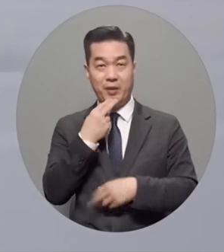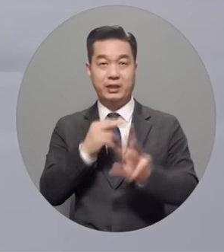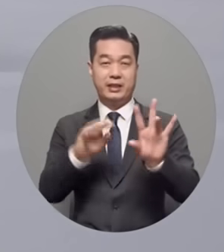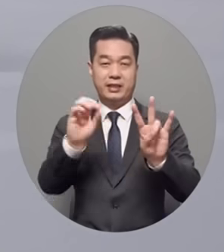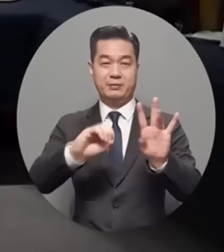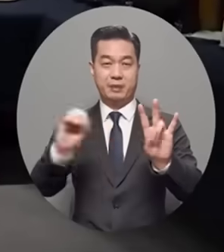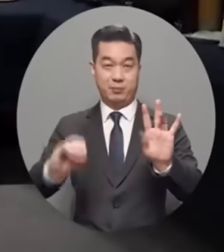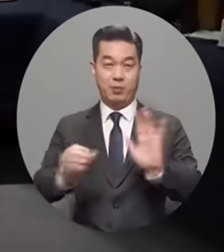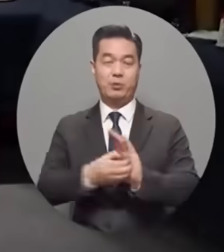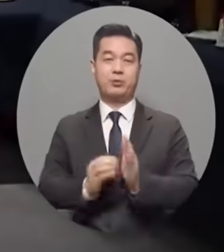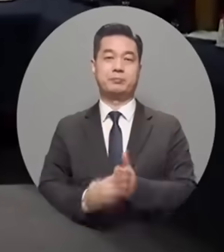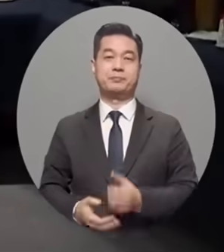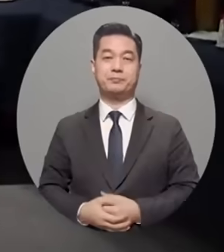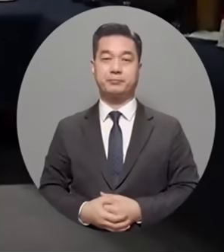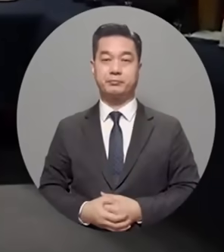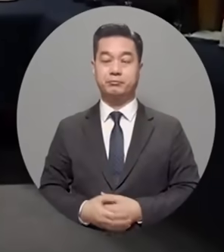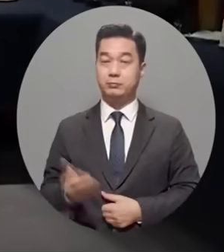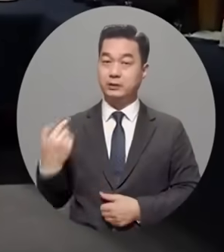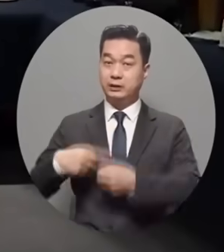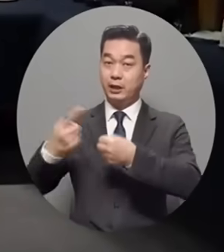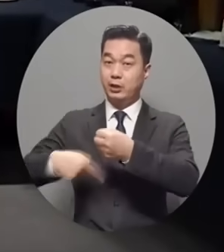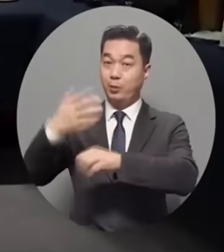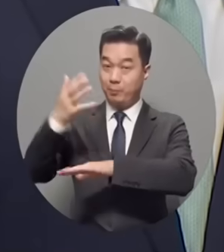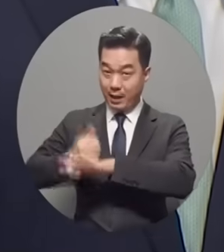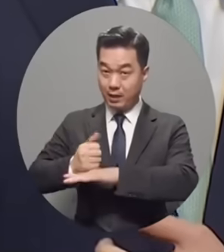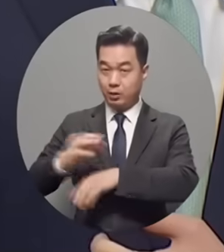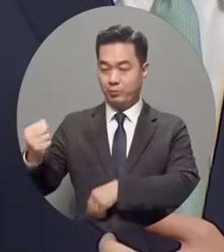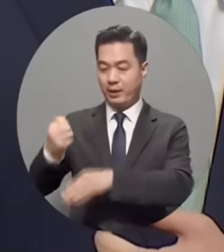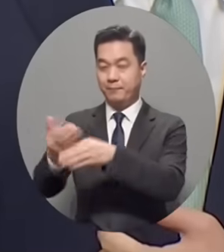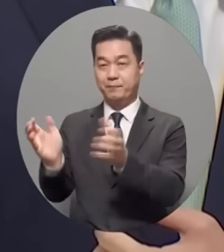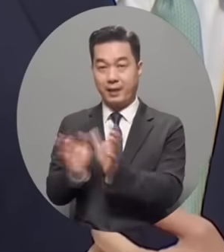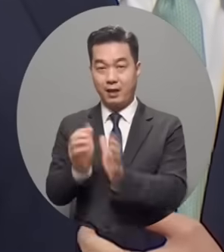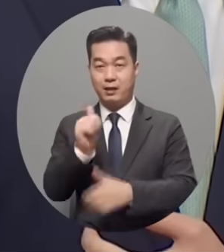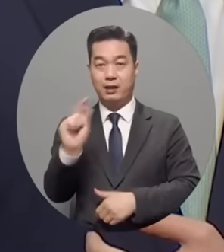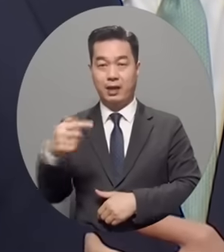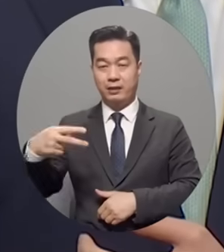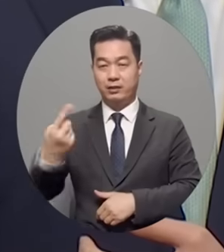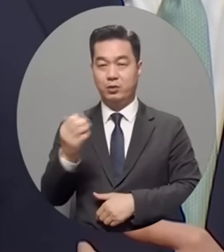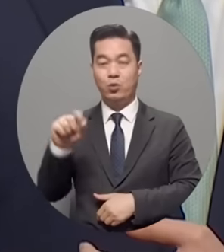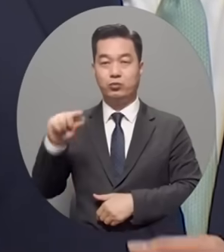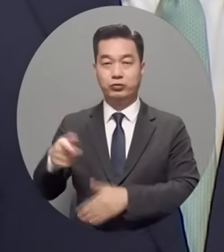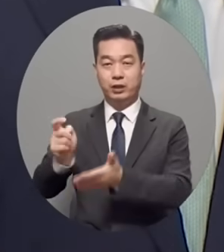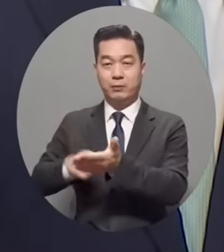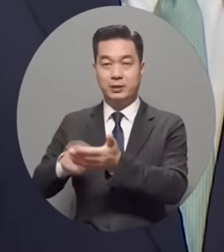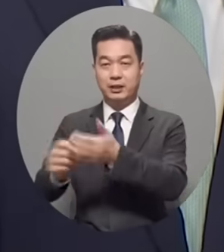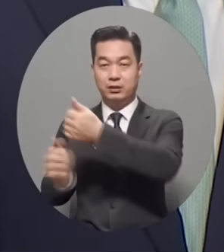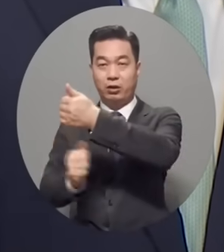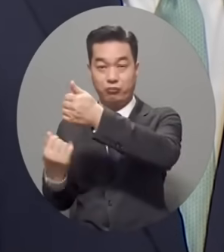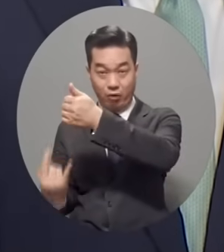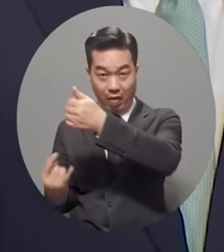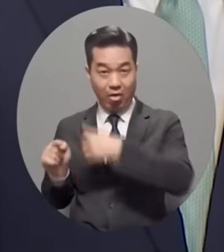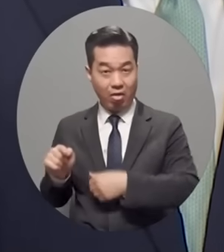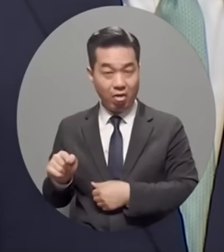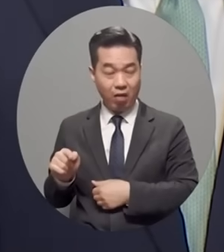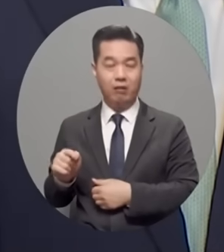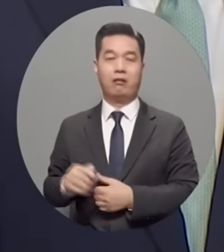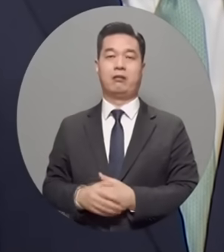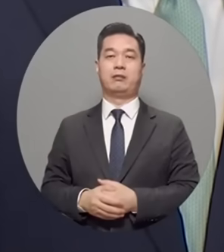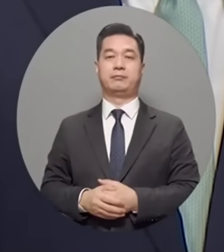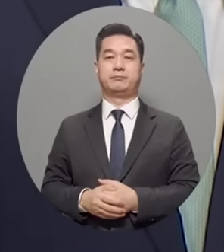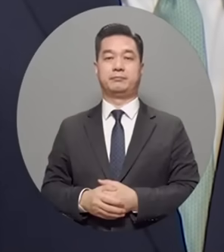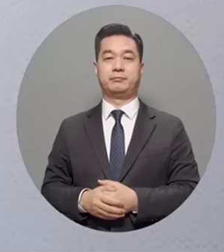24%였습니다. 지난 연말 출범한 국민의힘 한동훈 비대위 전망에 대해서도 물었습니다. 한동훈